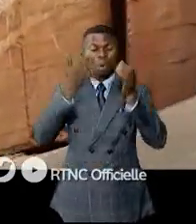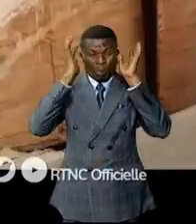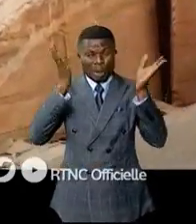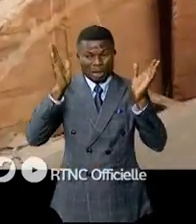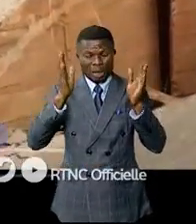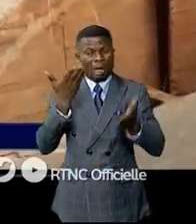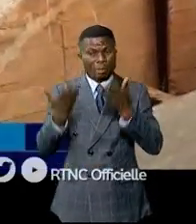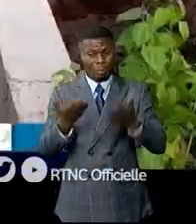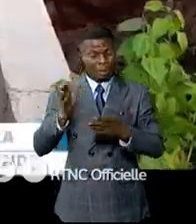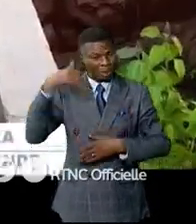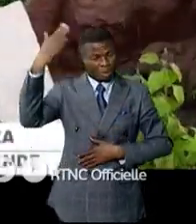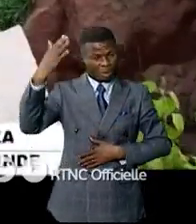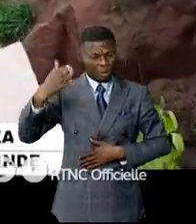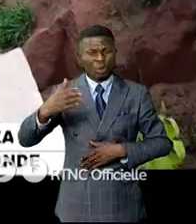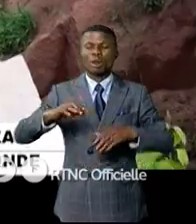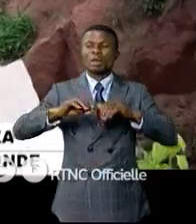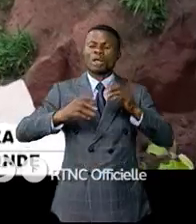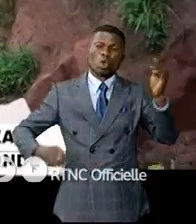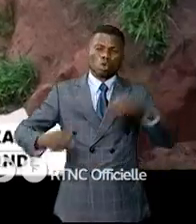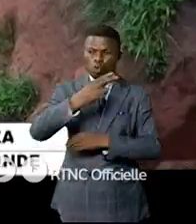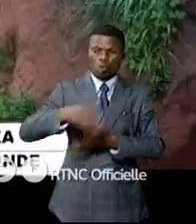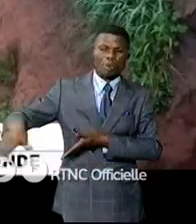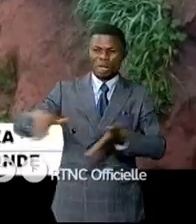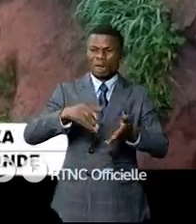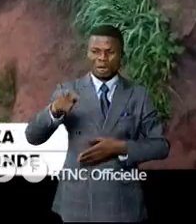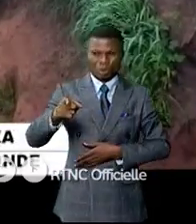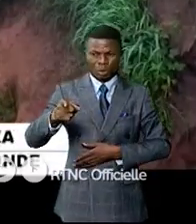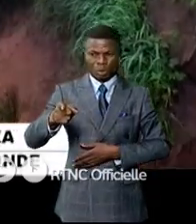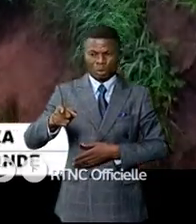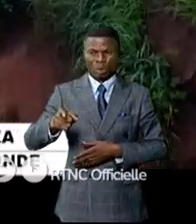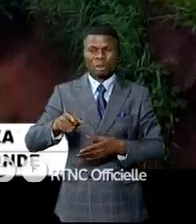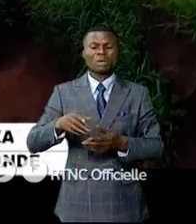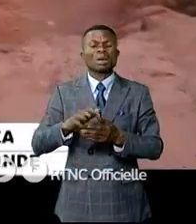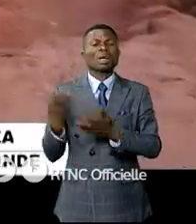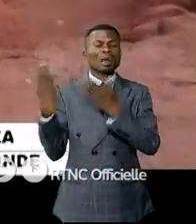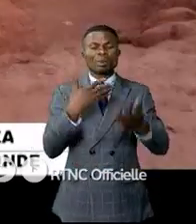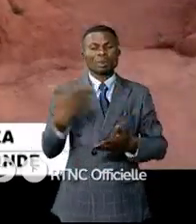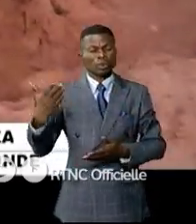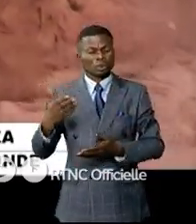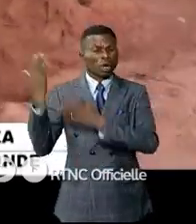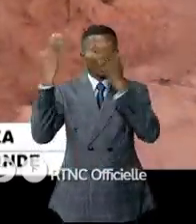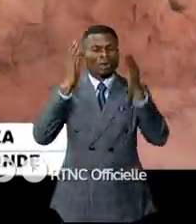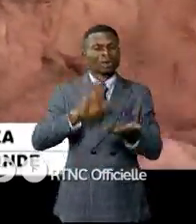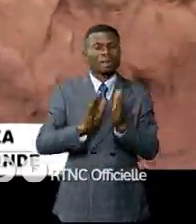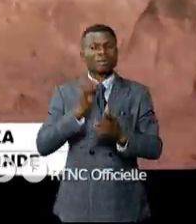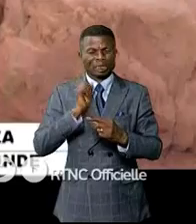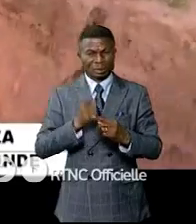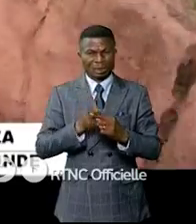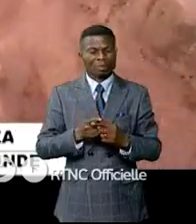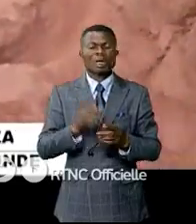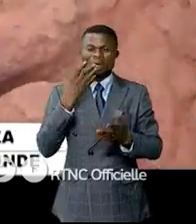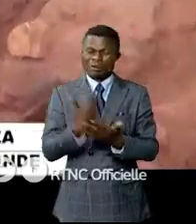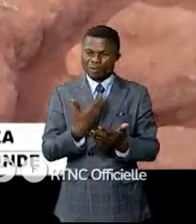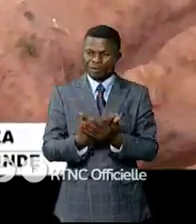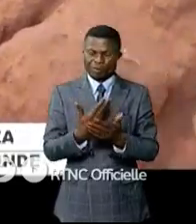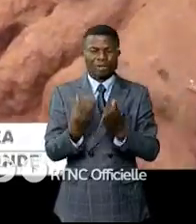qui risque un jour de couper la route nationale numéro 1 avec son cortège de malheurs pour les usagers de la route, d'où la nécessité